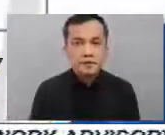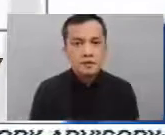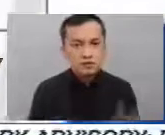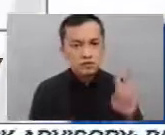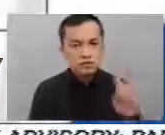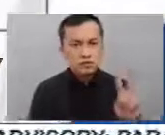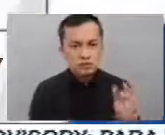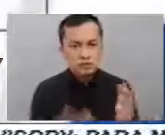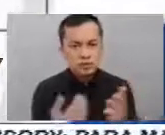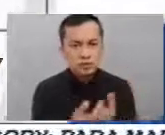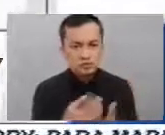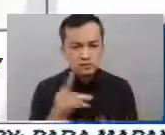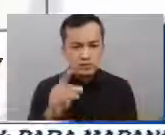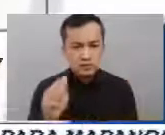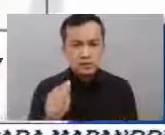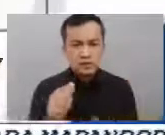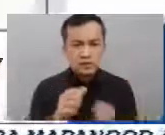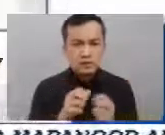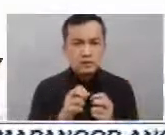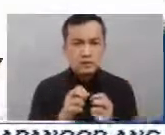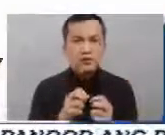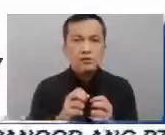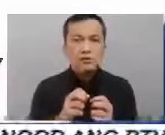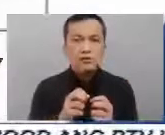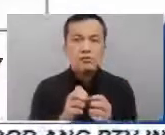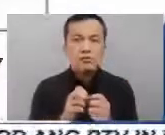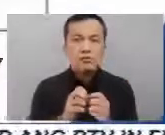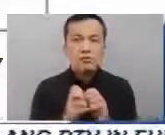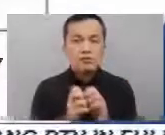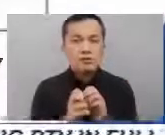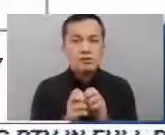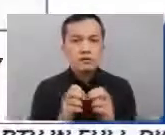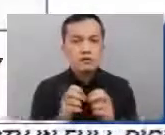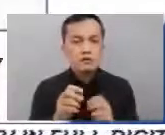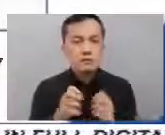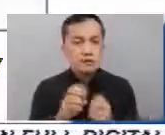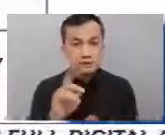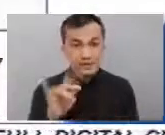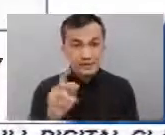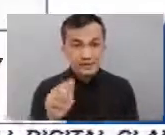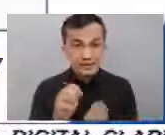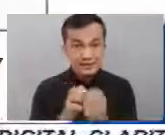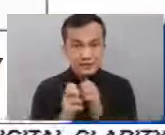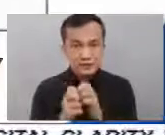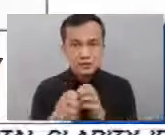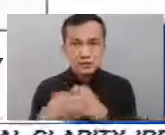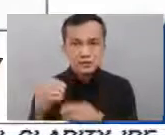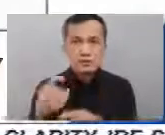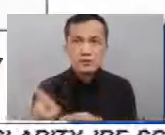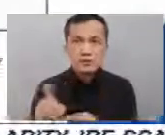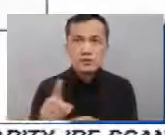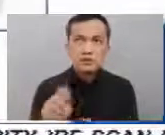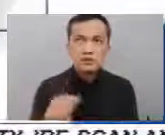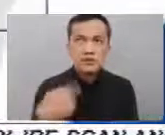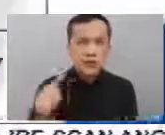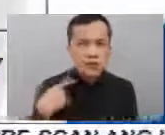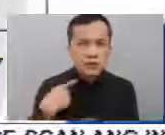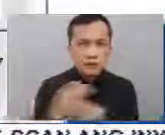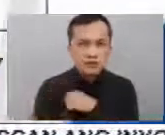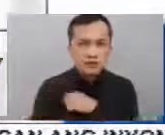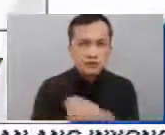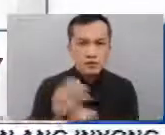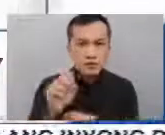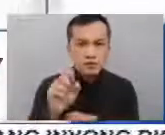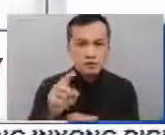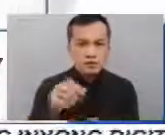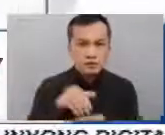City Health Office sa mga close contact nito. Si Delta variant case number 3 ay isang 36 years old na babae na dinala